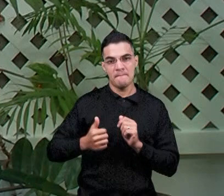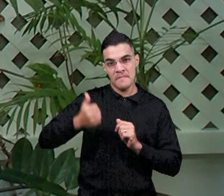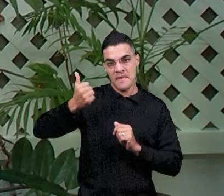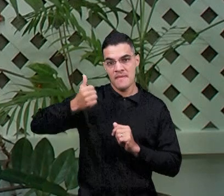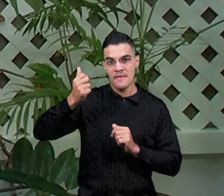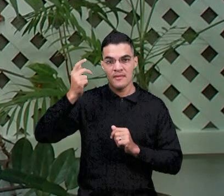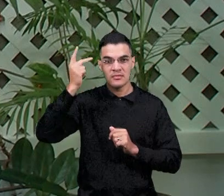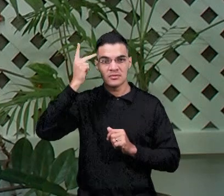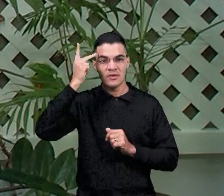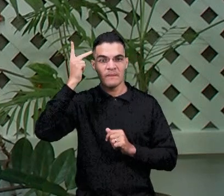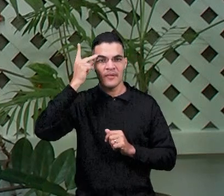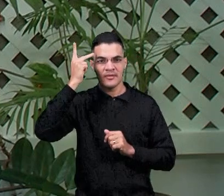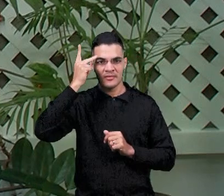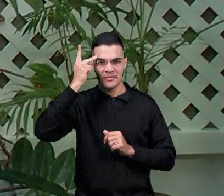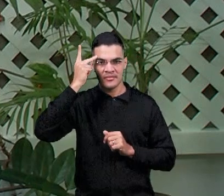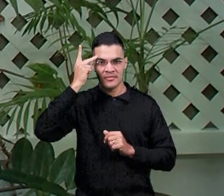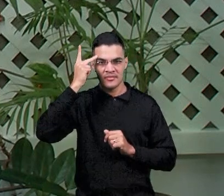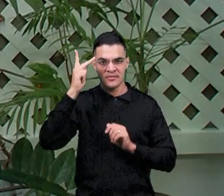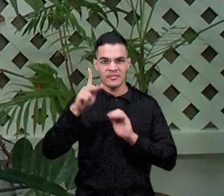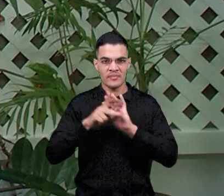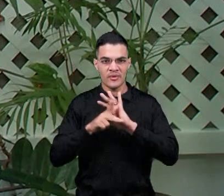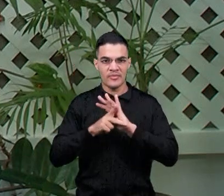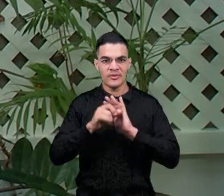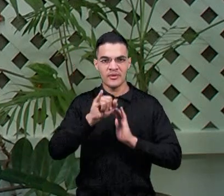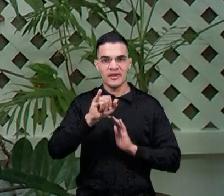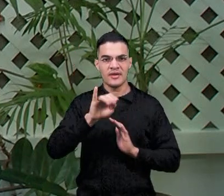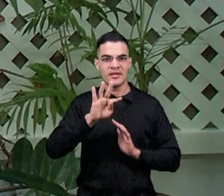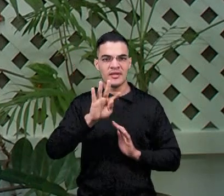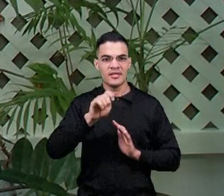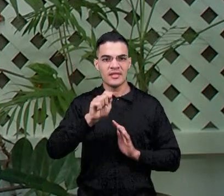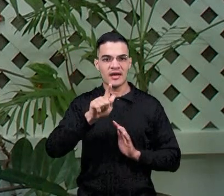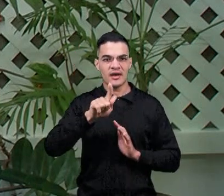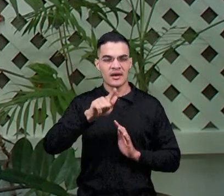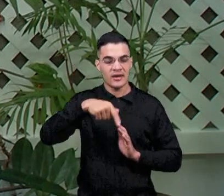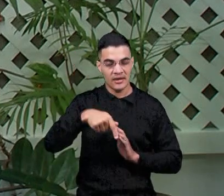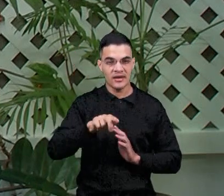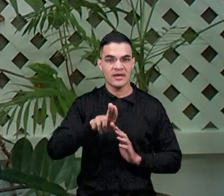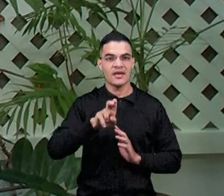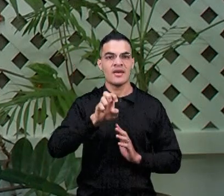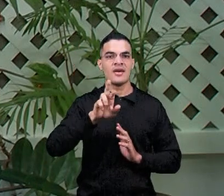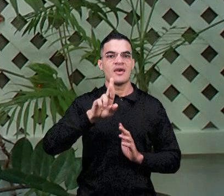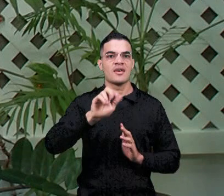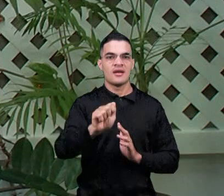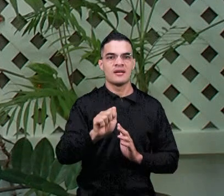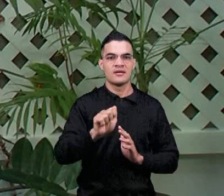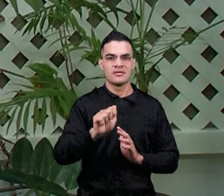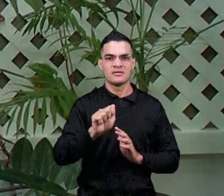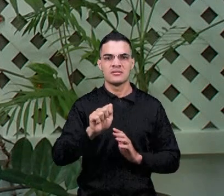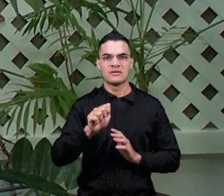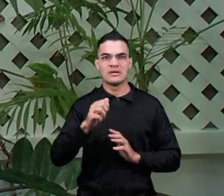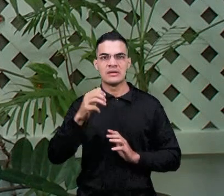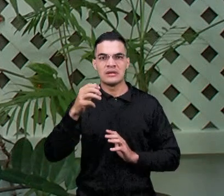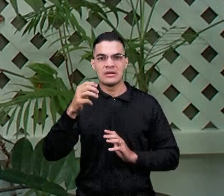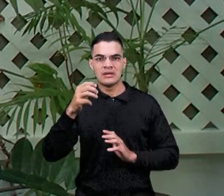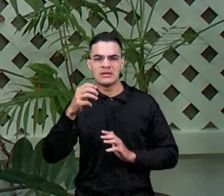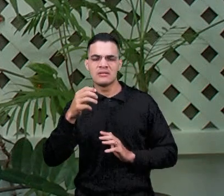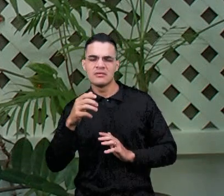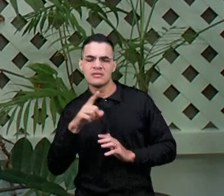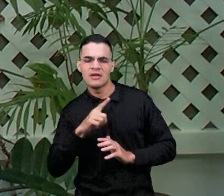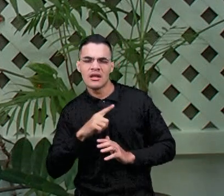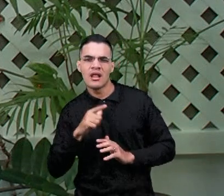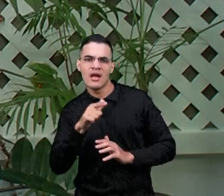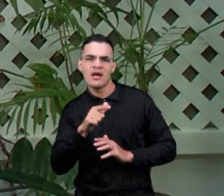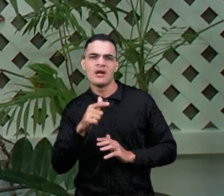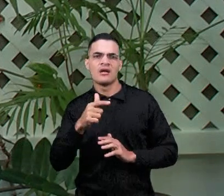Paulo, l'église de Taquera 2, de 30 églises du Brésil. Taquera